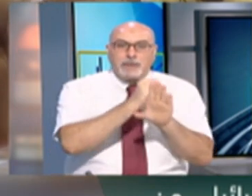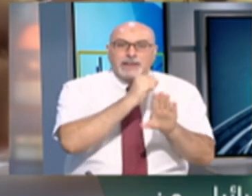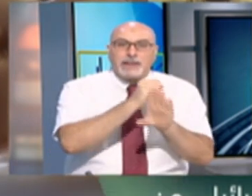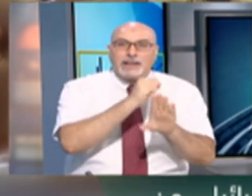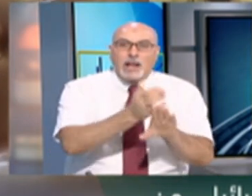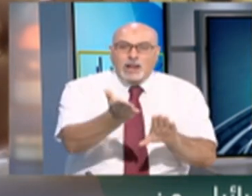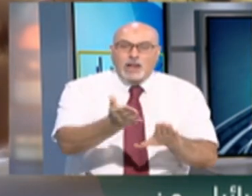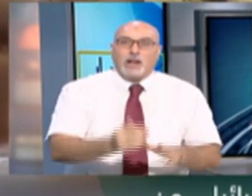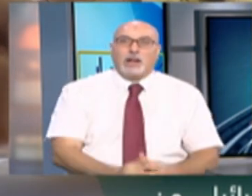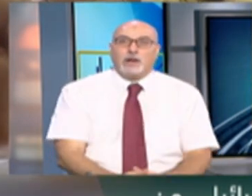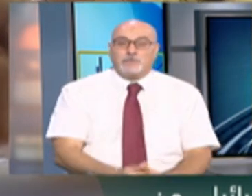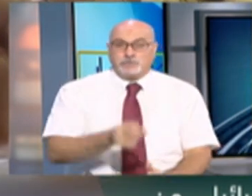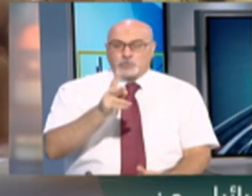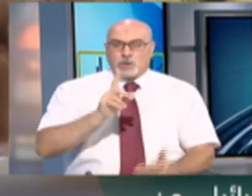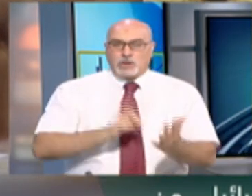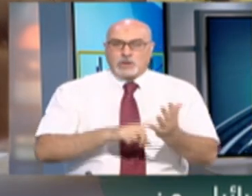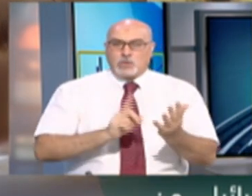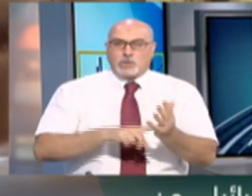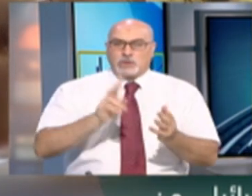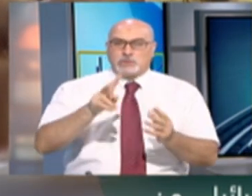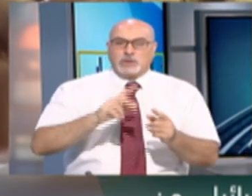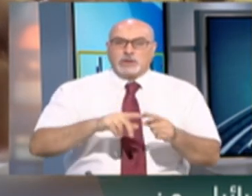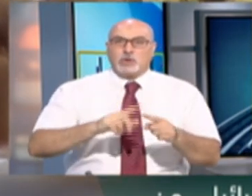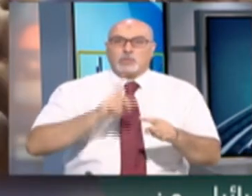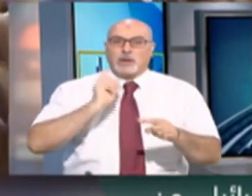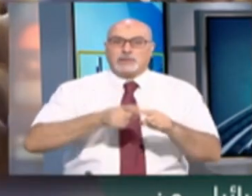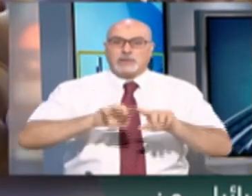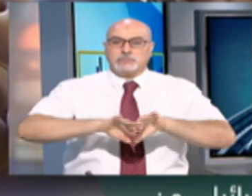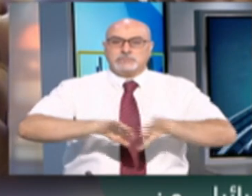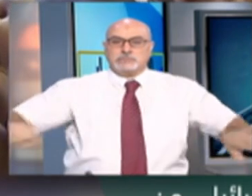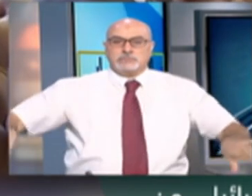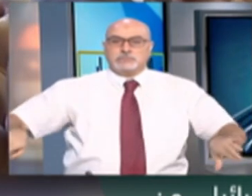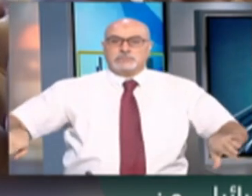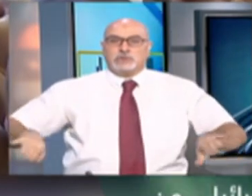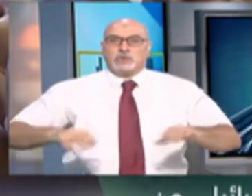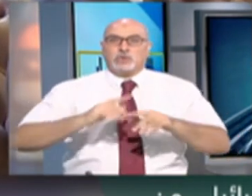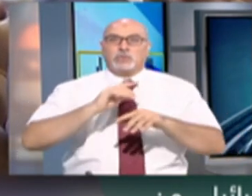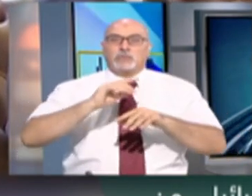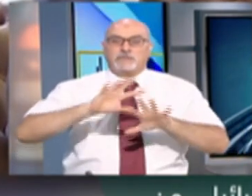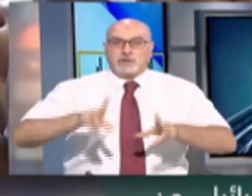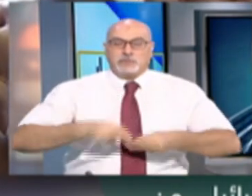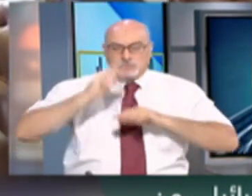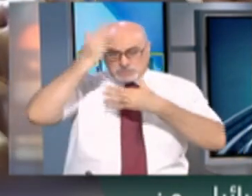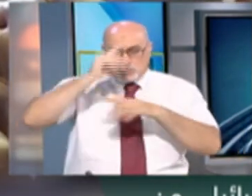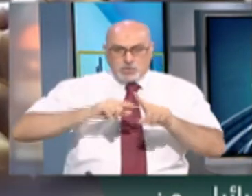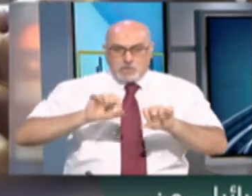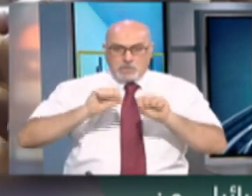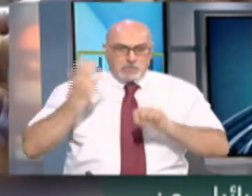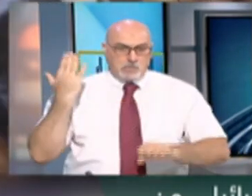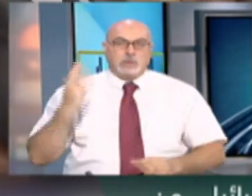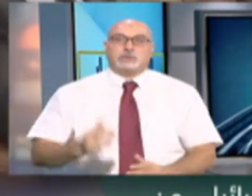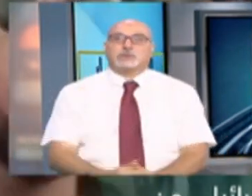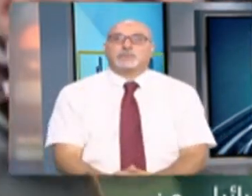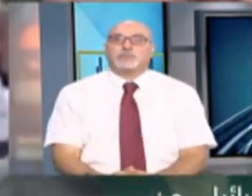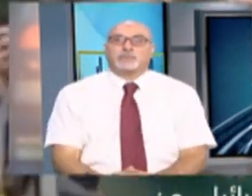لا وهي صاحبة قانون حظر لم شمل العائلة الفلسطينية في الأراضي المحتلة شهر مارس الماضي فقط.